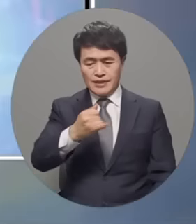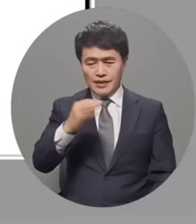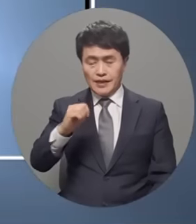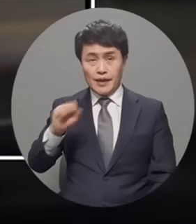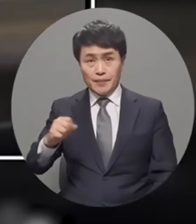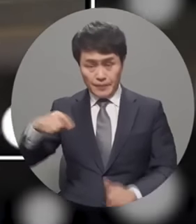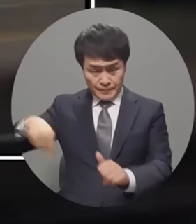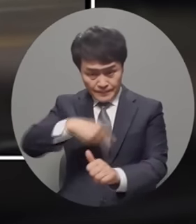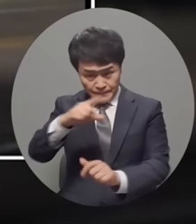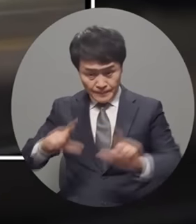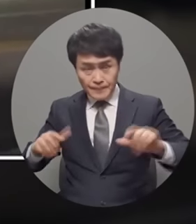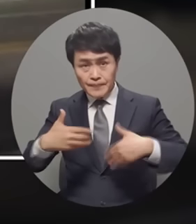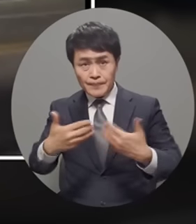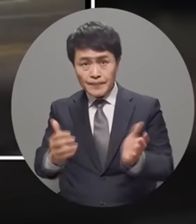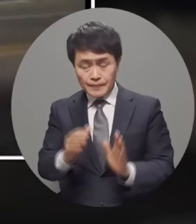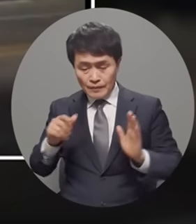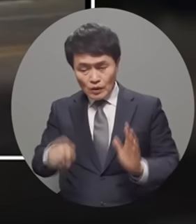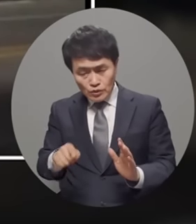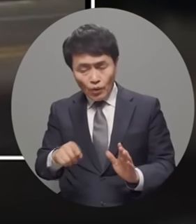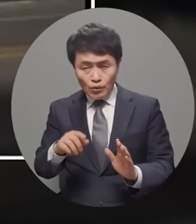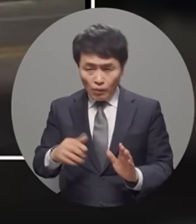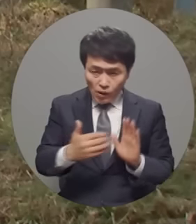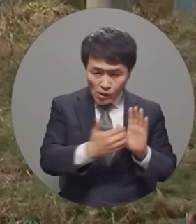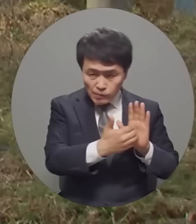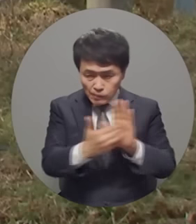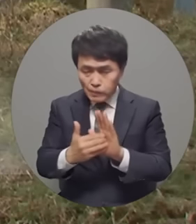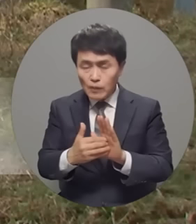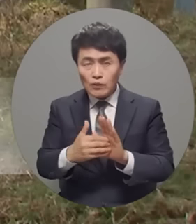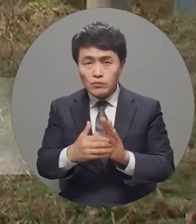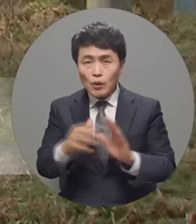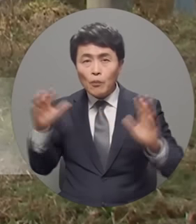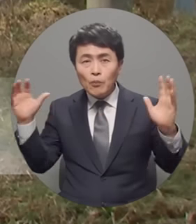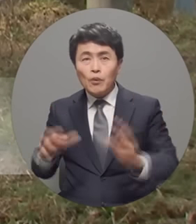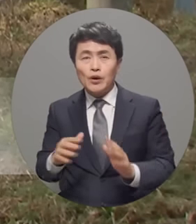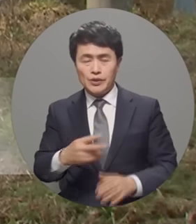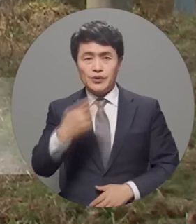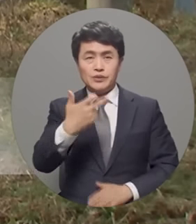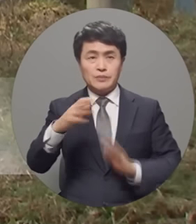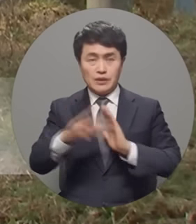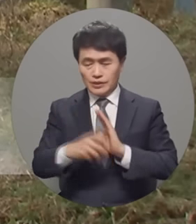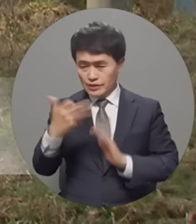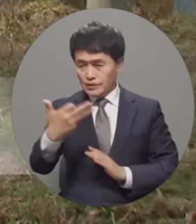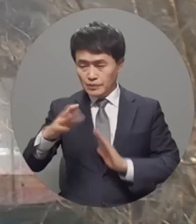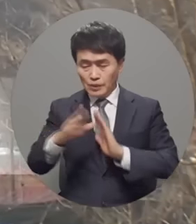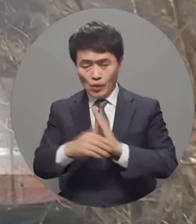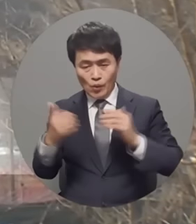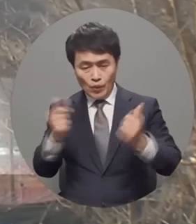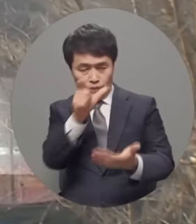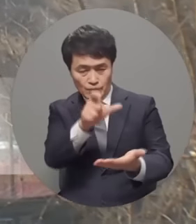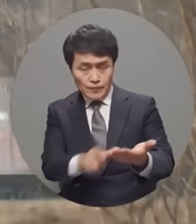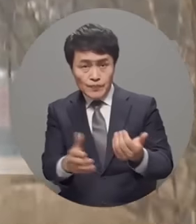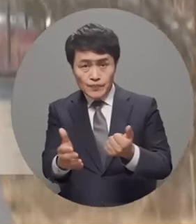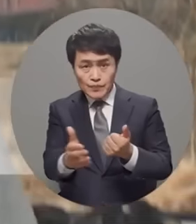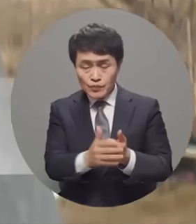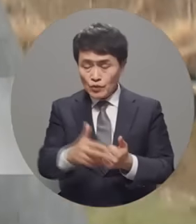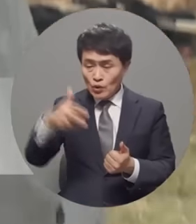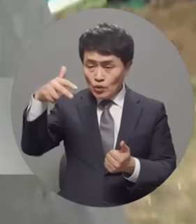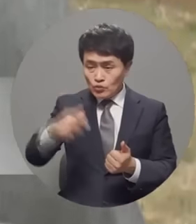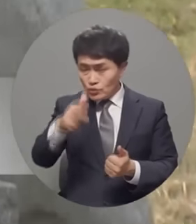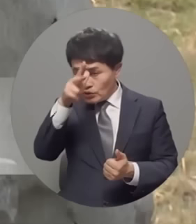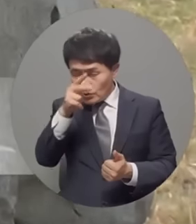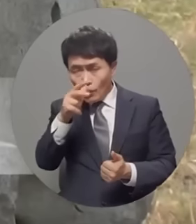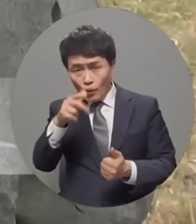현안이 있을 때 안보 모임을 소집했는데 지난 2017년과 2018년 회의록에 따르면 주 씨가 경찰이